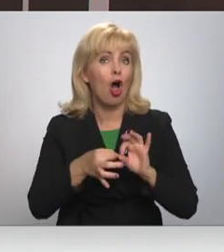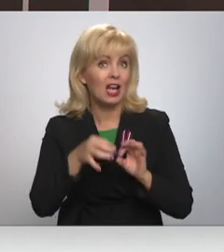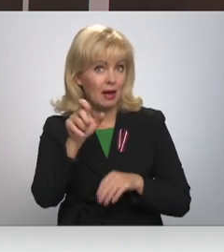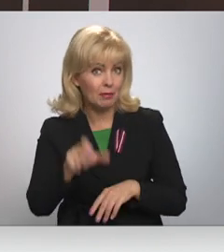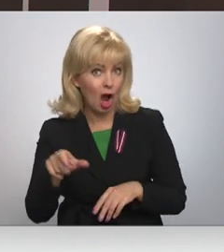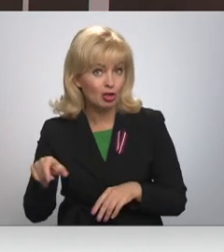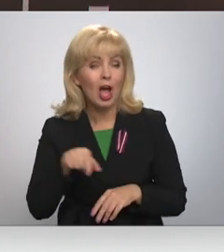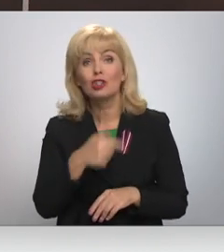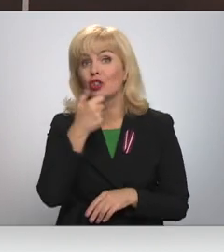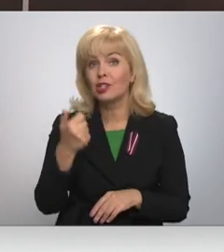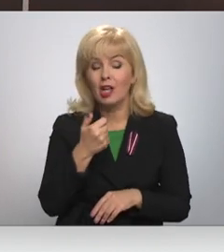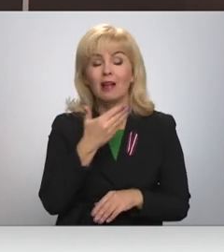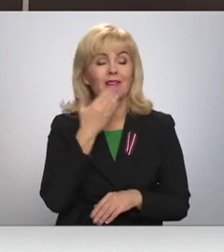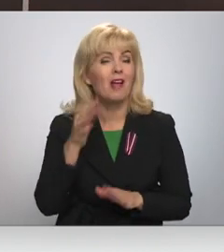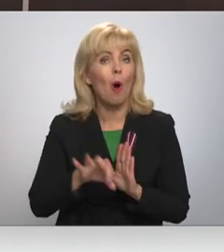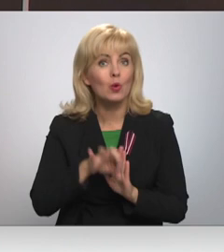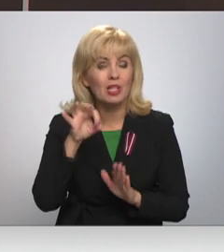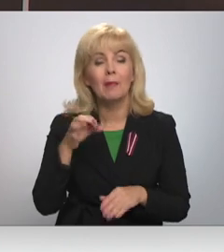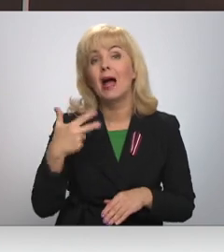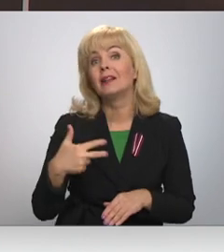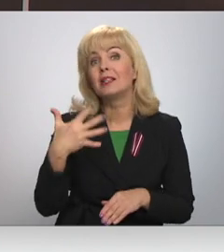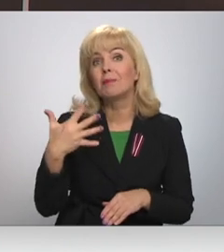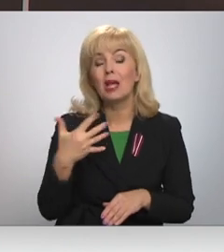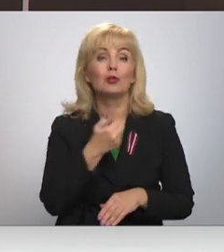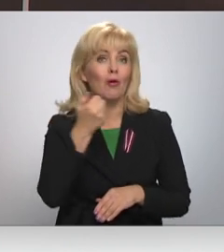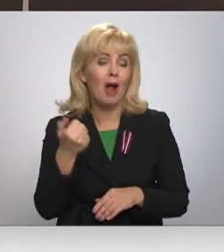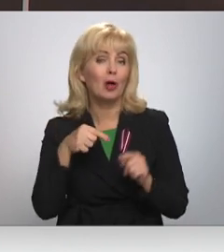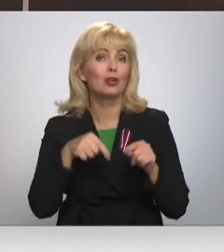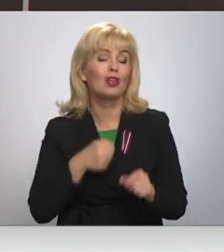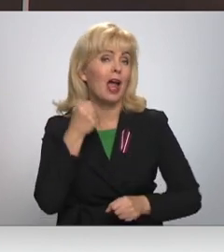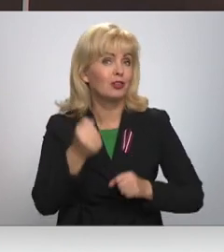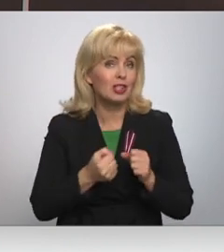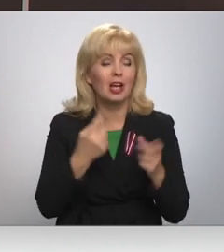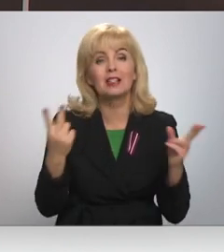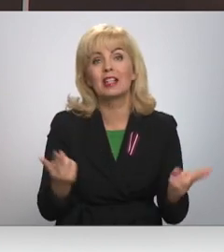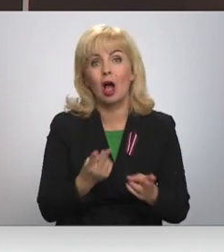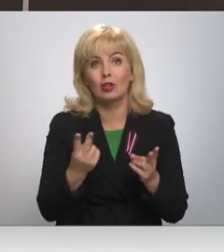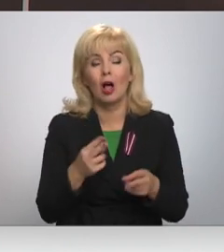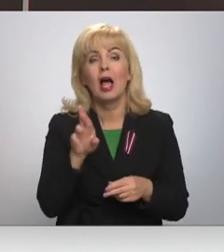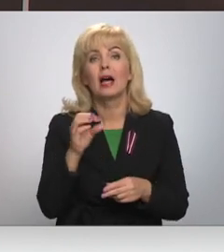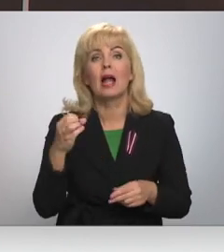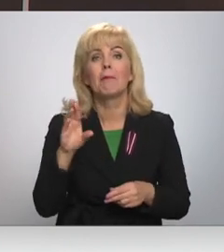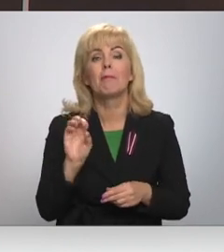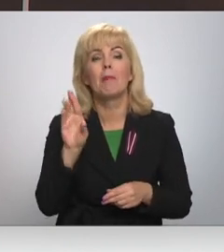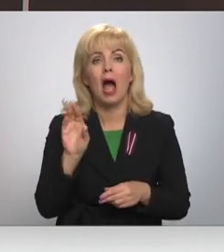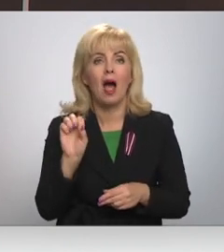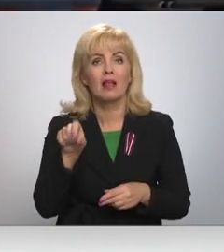Un arī šis gads nav izņēmums. Jau 35. Gadu šeit izskriec tradicionālais Rembates